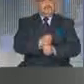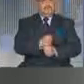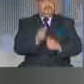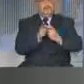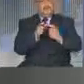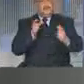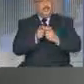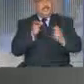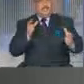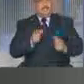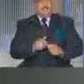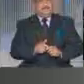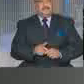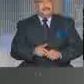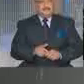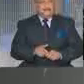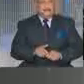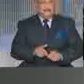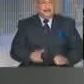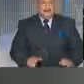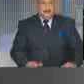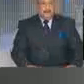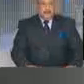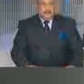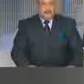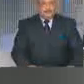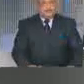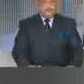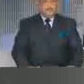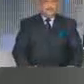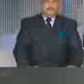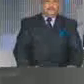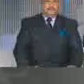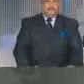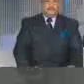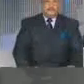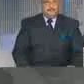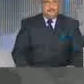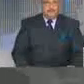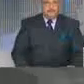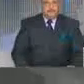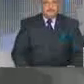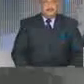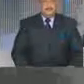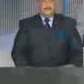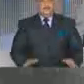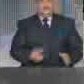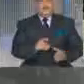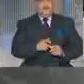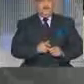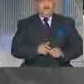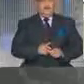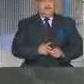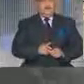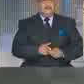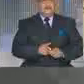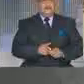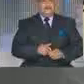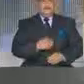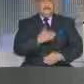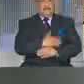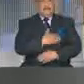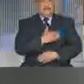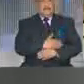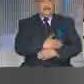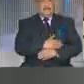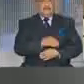الولاية. علاقة الباعثين الشباب بولاية قفصة مع قنوات ومنظومات التمويل الوطني إشكال لا يزال قائما